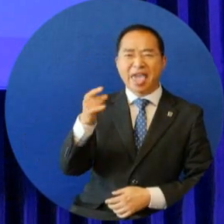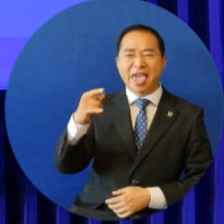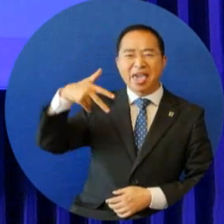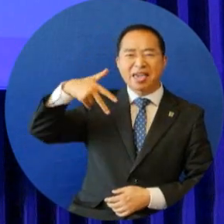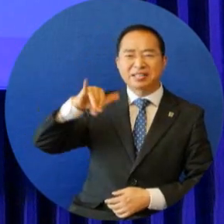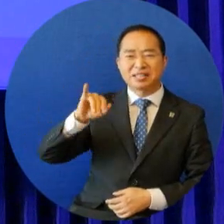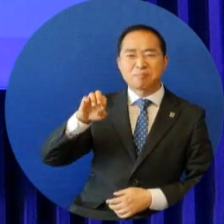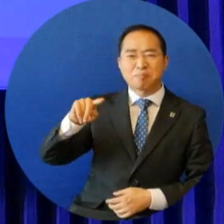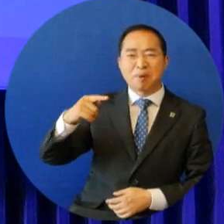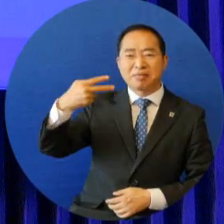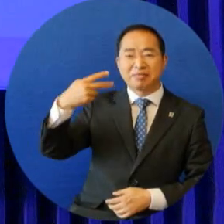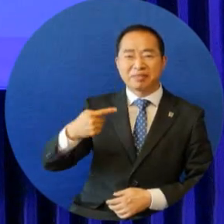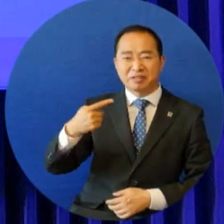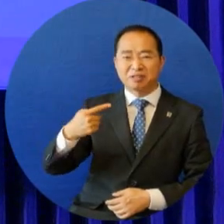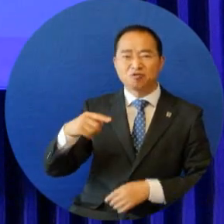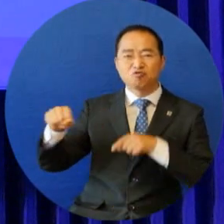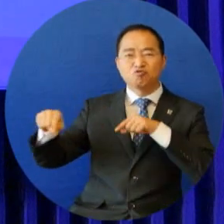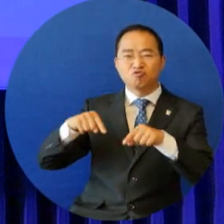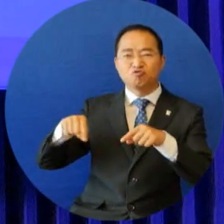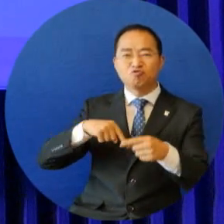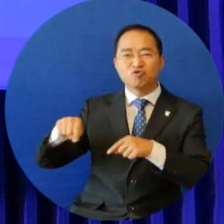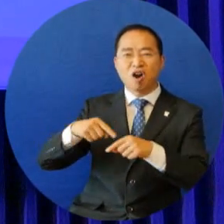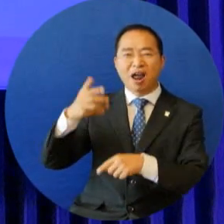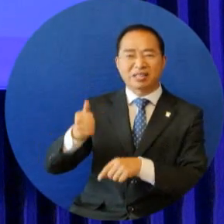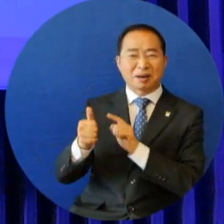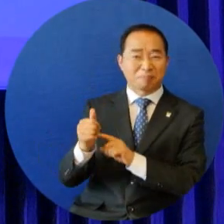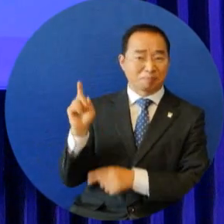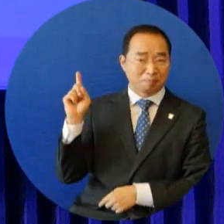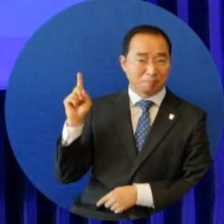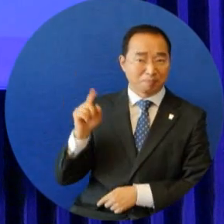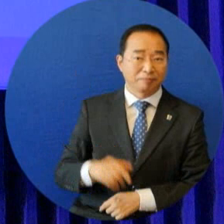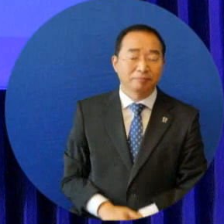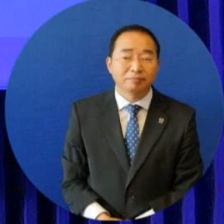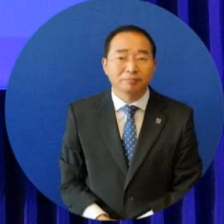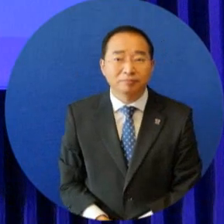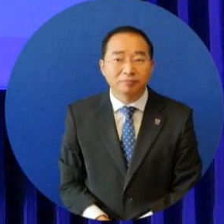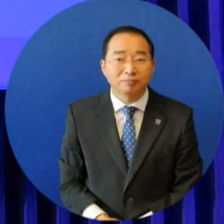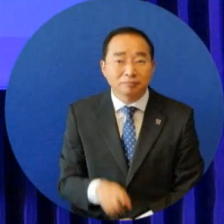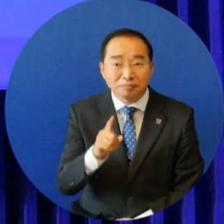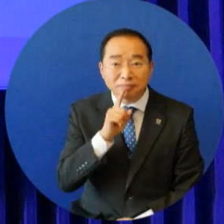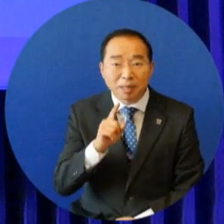헤지펀드를 운영하고 있는 사람입니다. 근데 이 양반이 얘기하는 거는